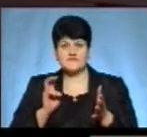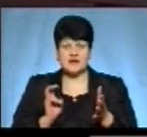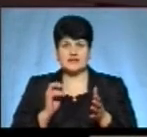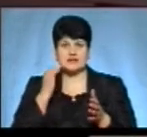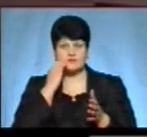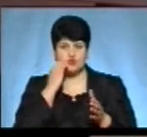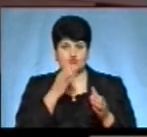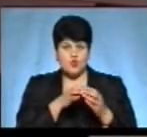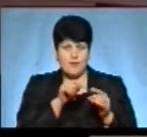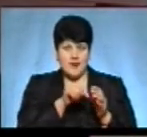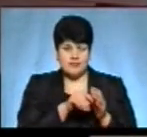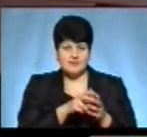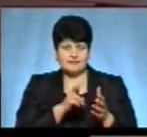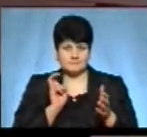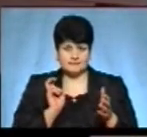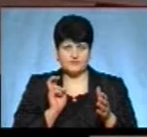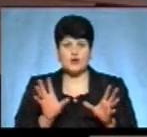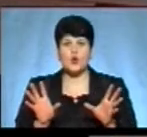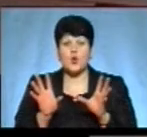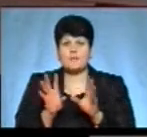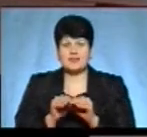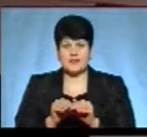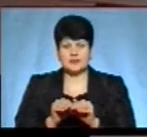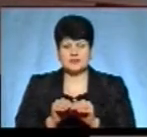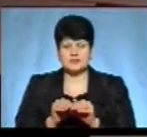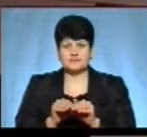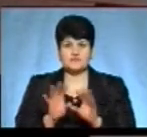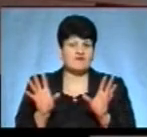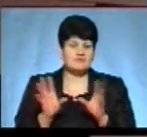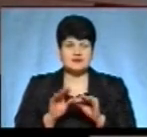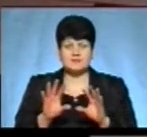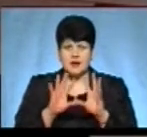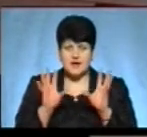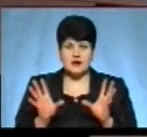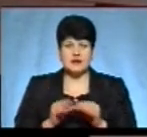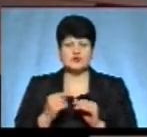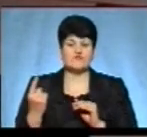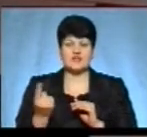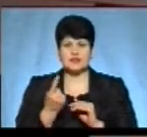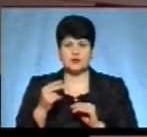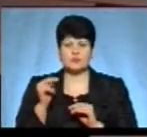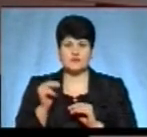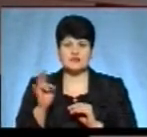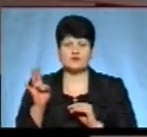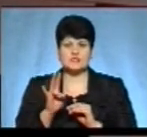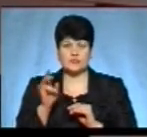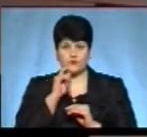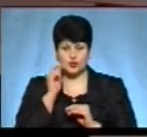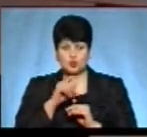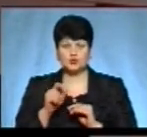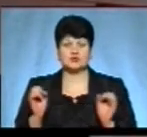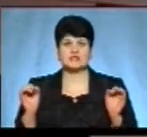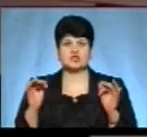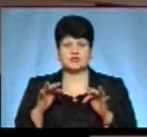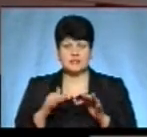московської громади і об'єднатися всім разом в єдину Православну церкву України. Люди